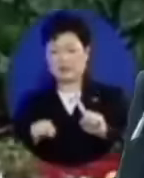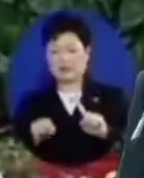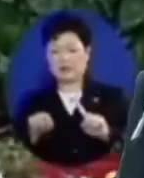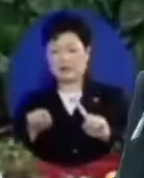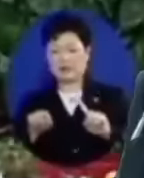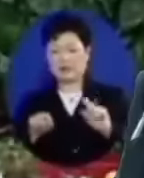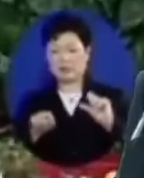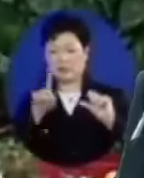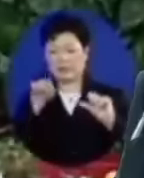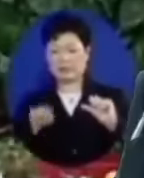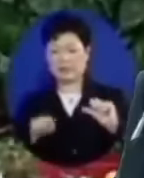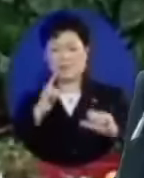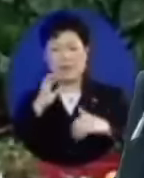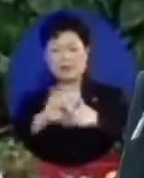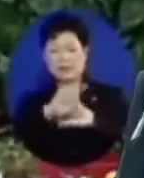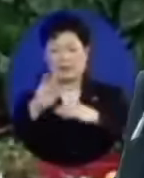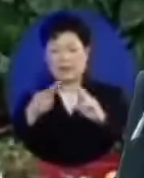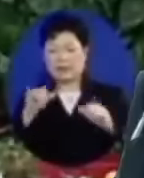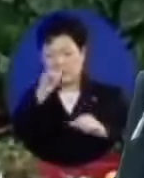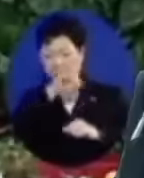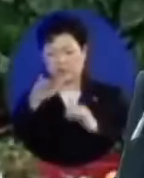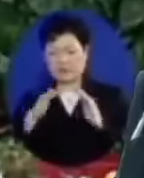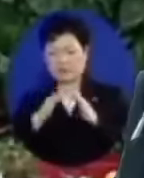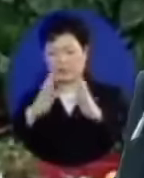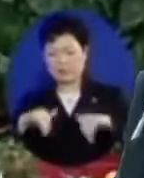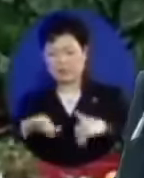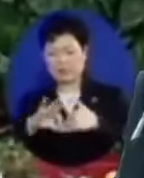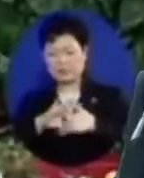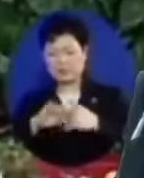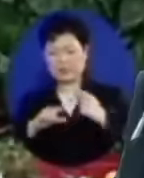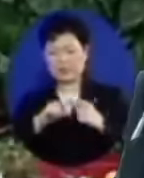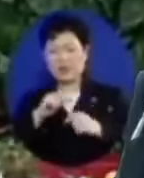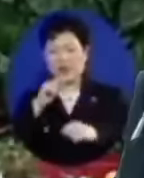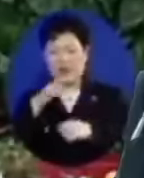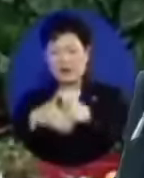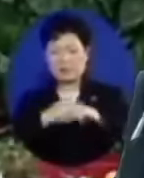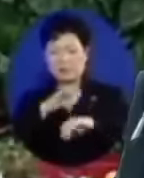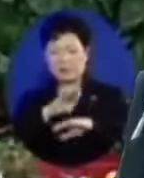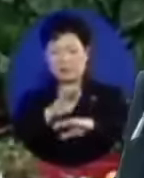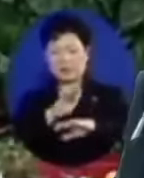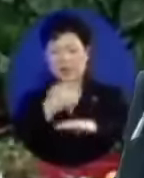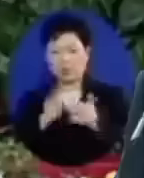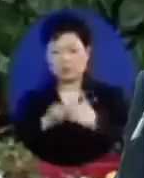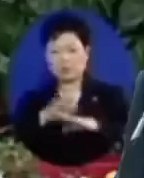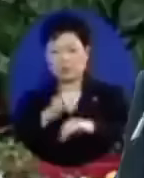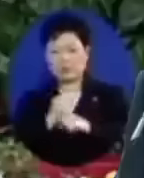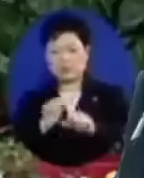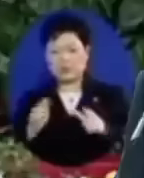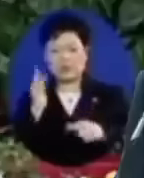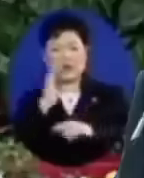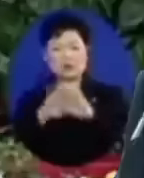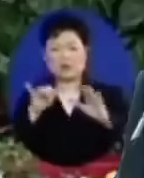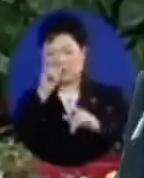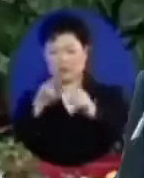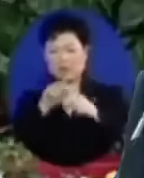우리의 장막집이 무너지면 하나님께서 지으신 집 곧 손으로 지은 것이 아니요 하늘에 있는 영원한 집이 우리에게 있는 줄